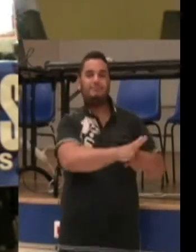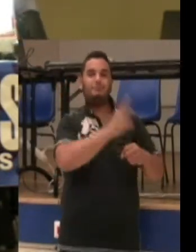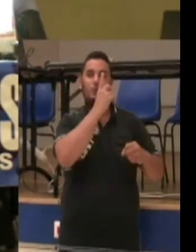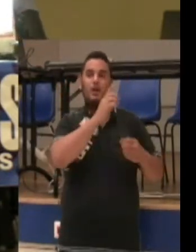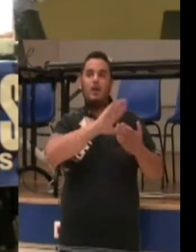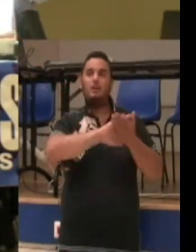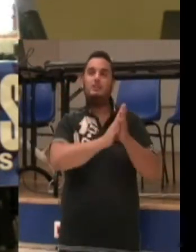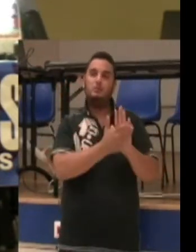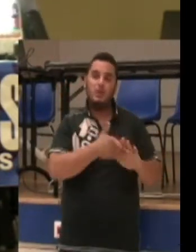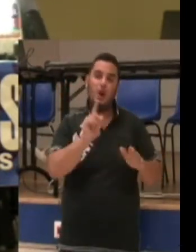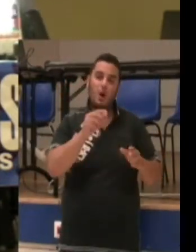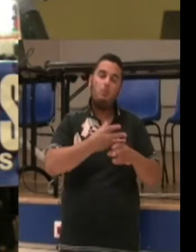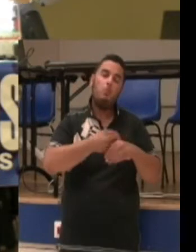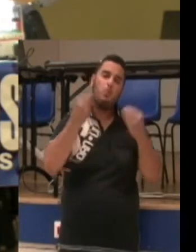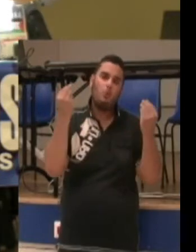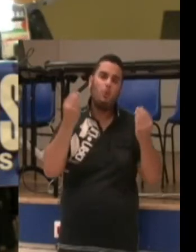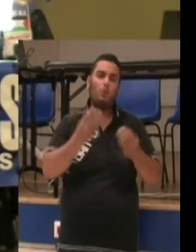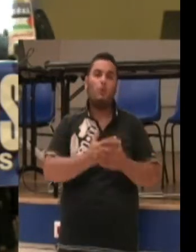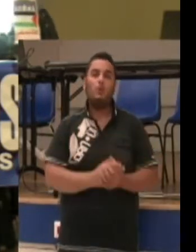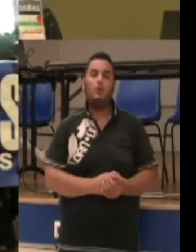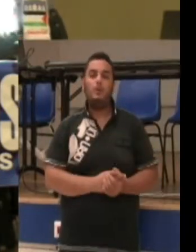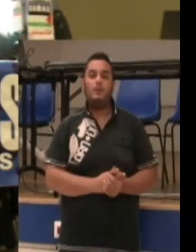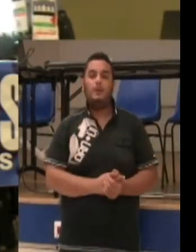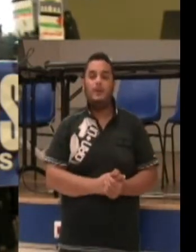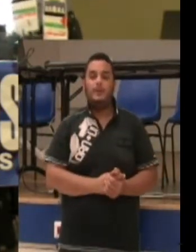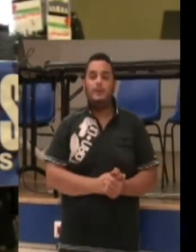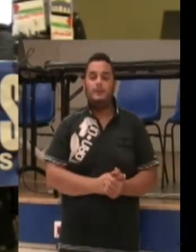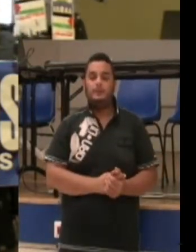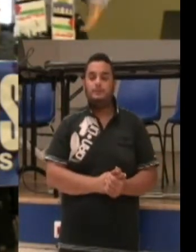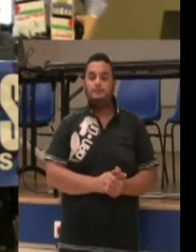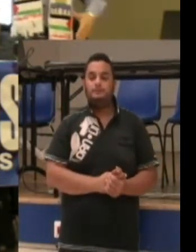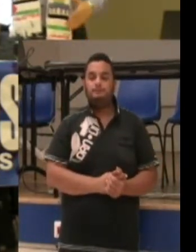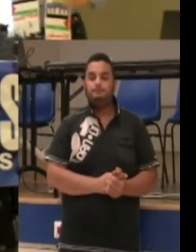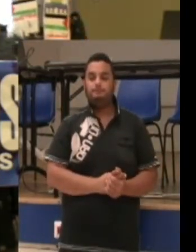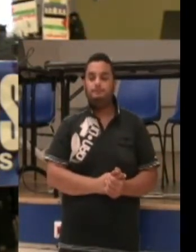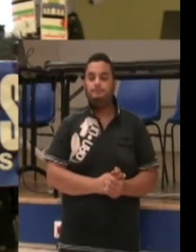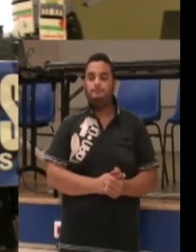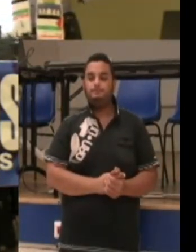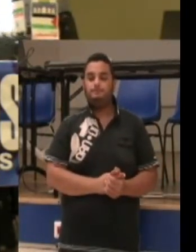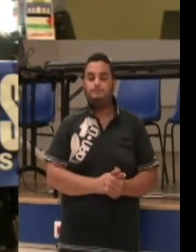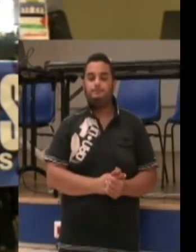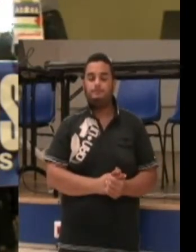faveur des pauvres palestiniens. D'ailleurs,